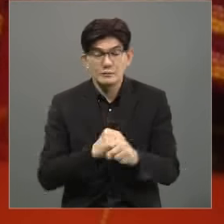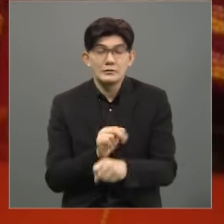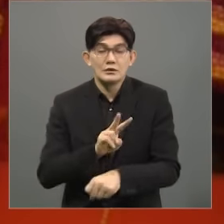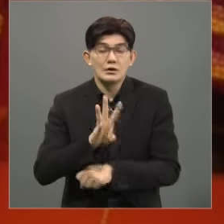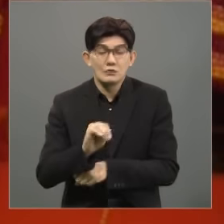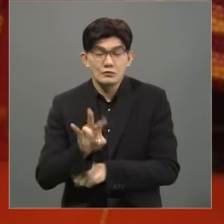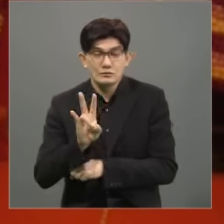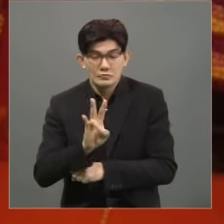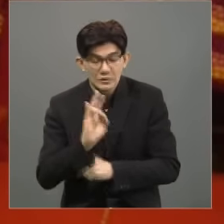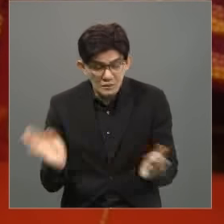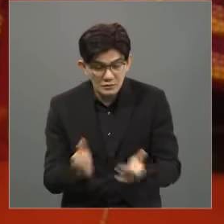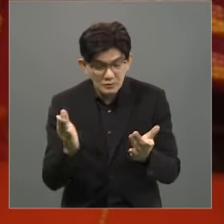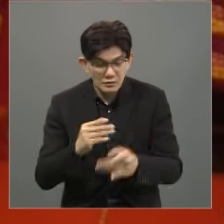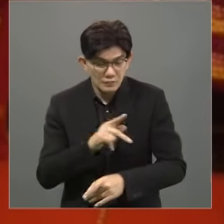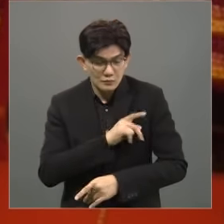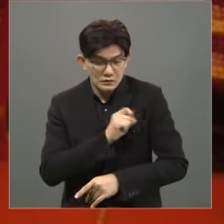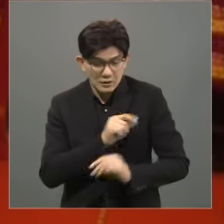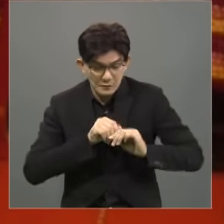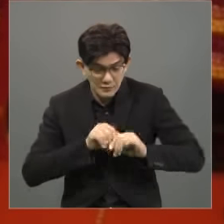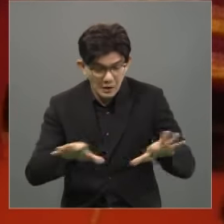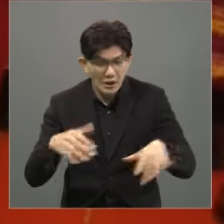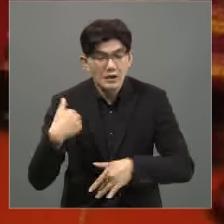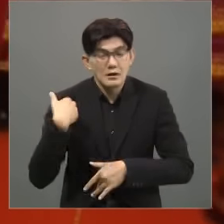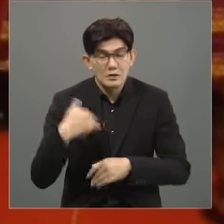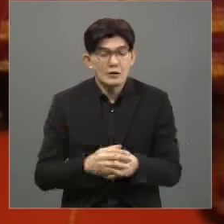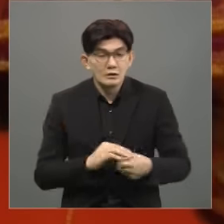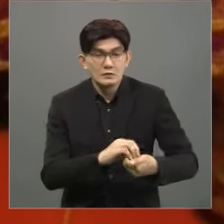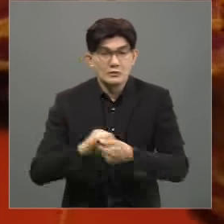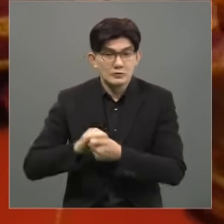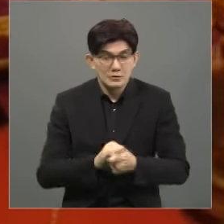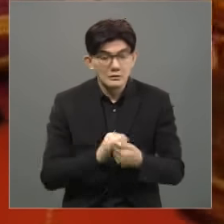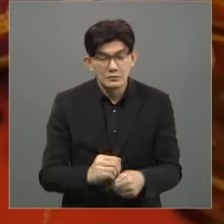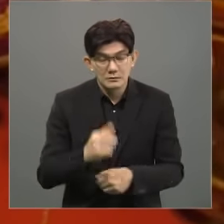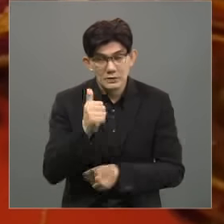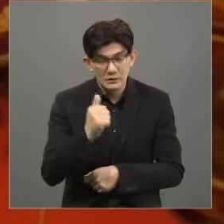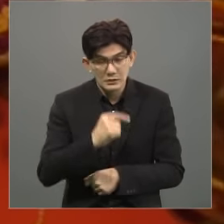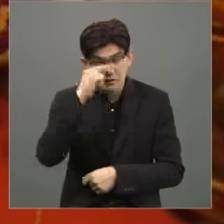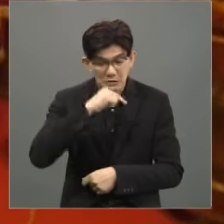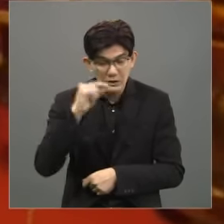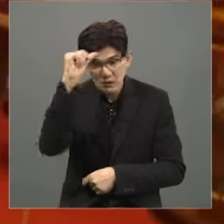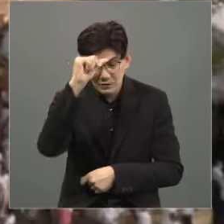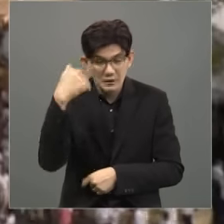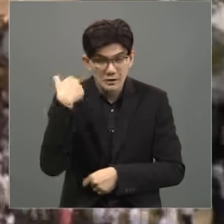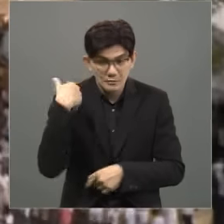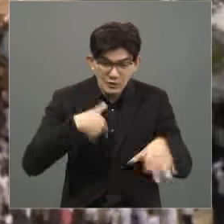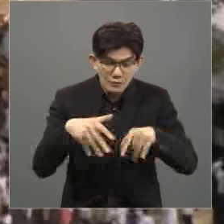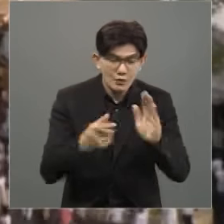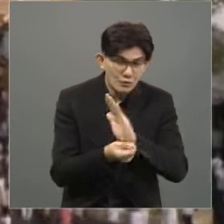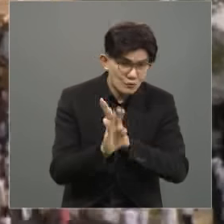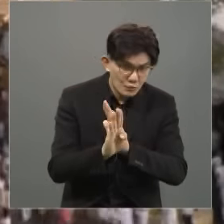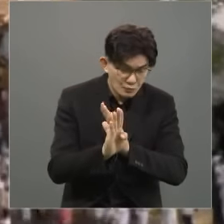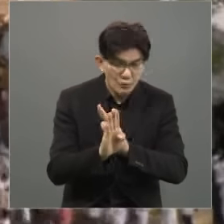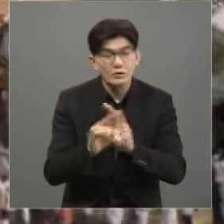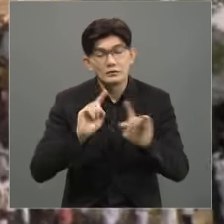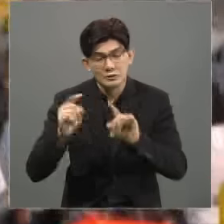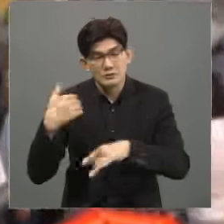และส่งเสริมการเผยแผ่พระพุทธศาสนาอีกทั้งเป็นการเสริมสร้างความสัมพันธ์ที่ดีทั้ง2ประเทศให้พุทธศาสนิกชนในจังหวัดอุบลราชธานีพุทธศาสนิ